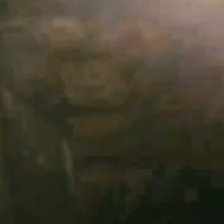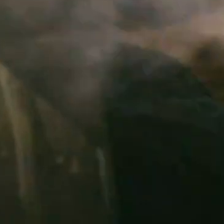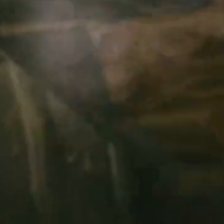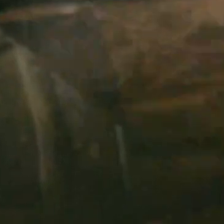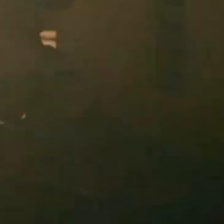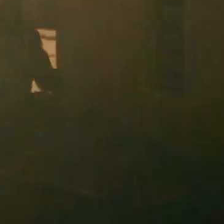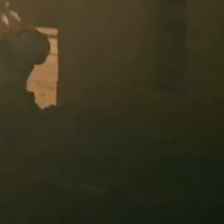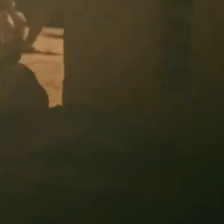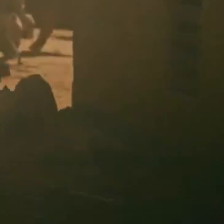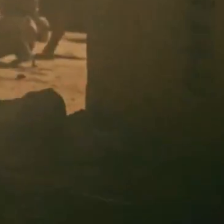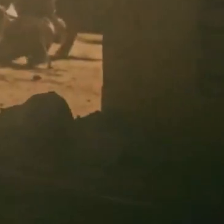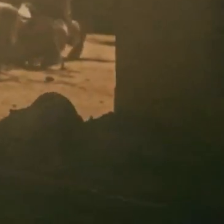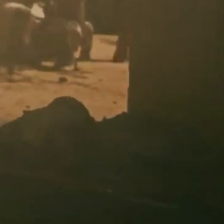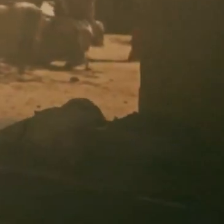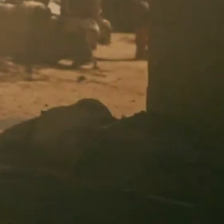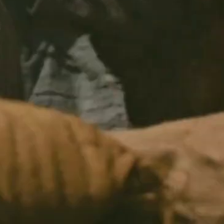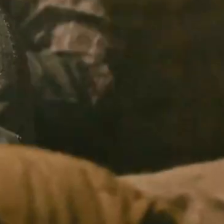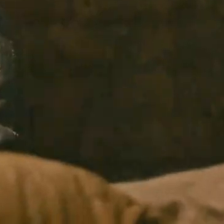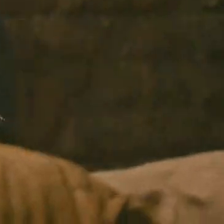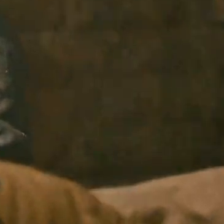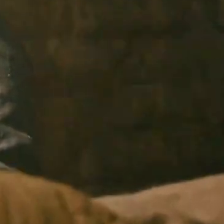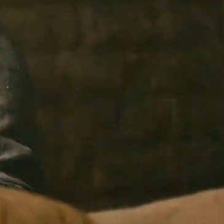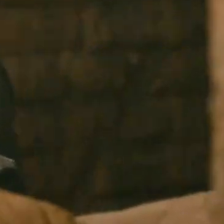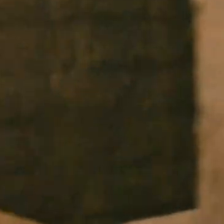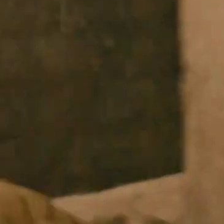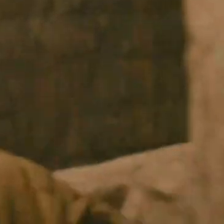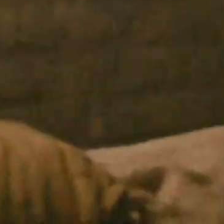İki ateş arasında kalan üç Hintli kurşunlara hedef oldu.